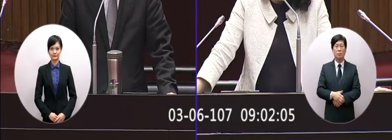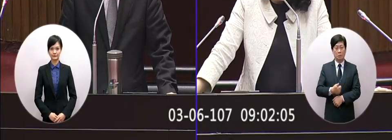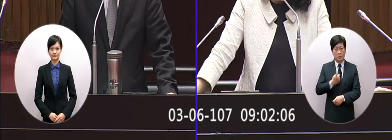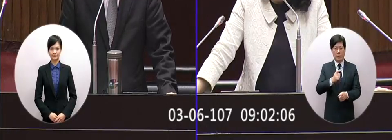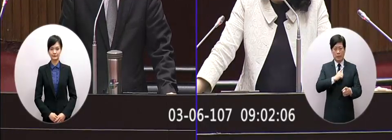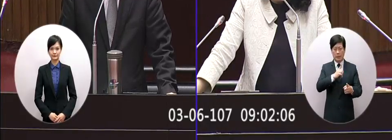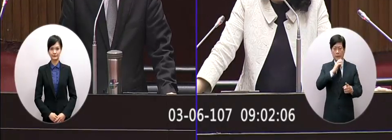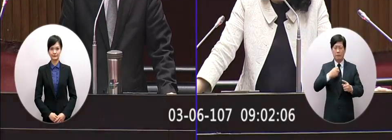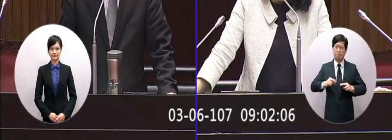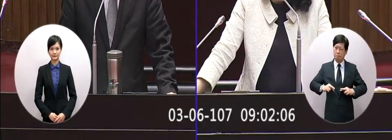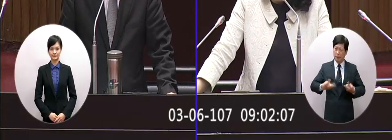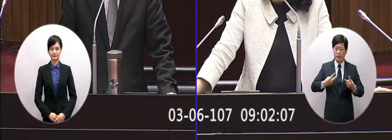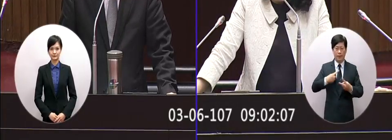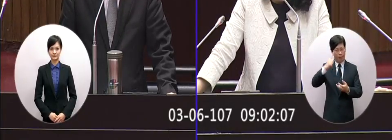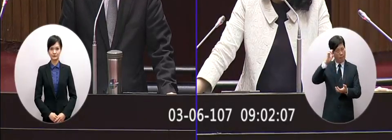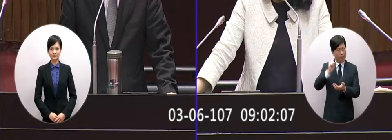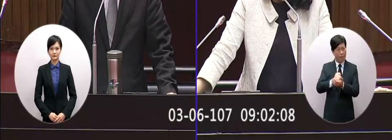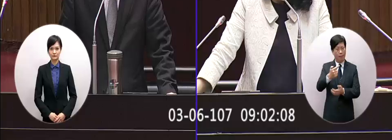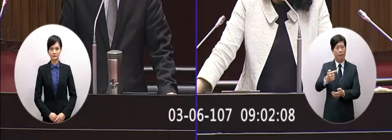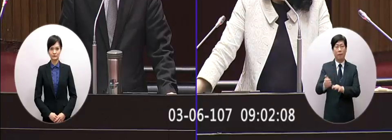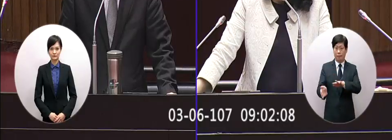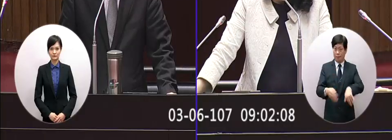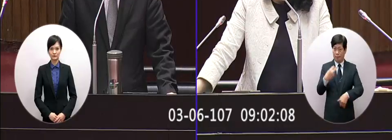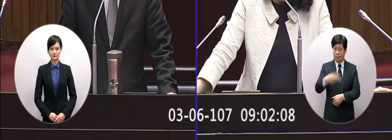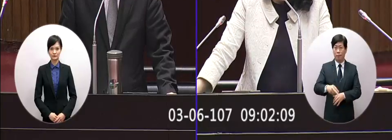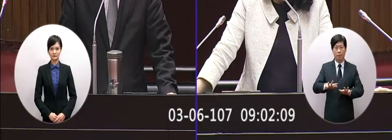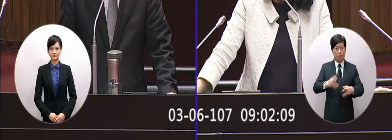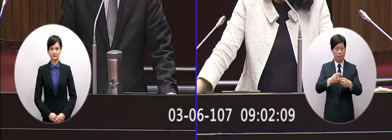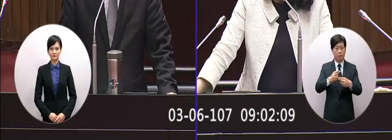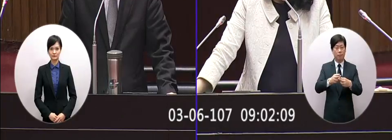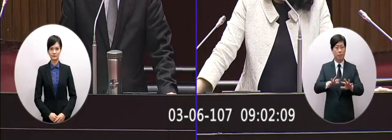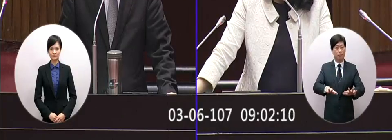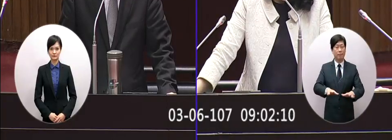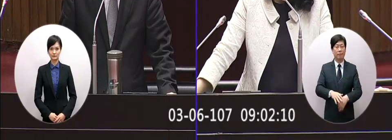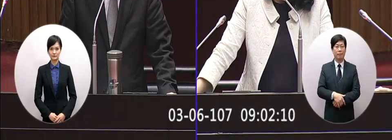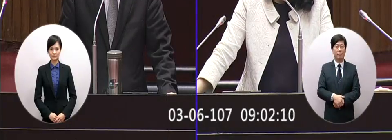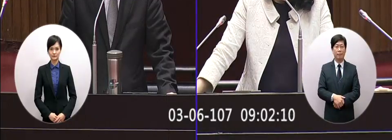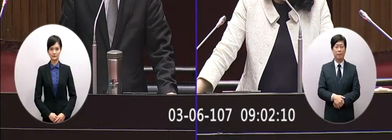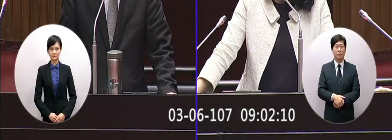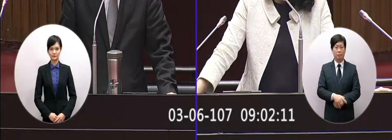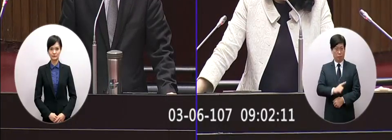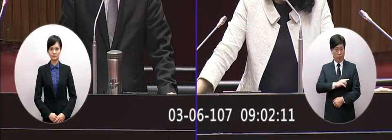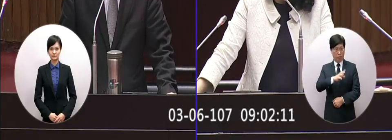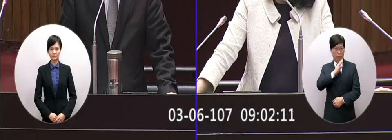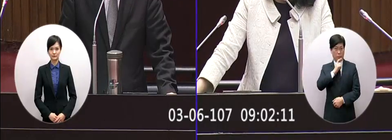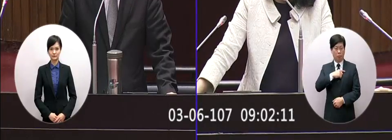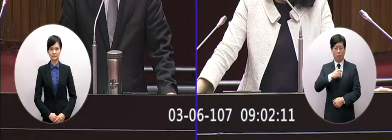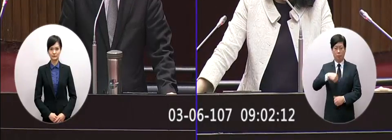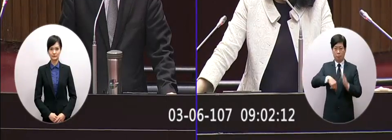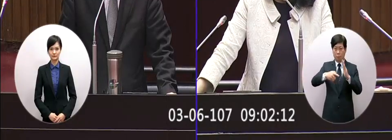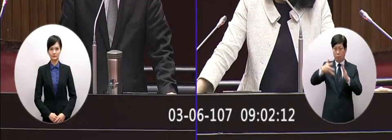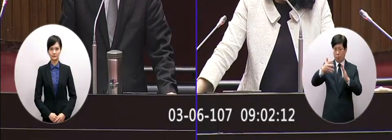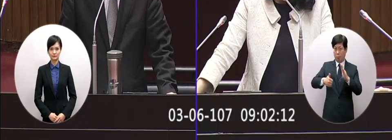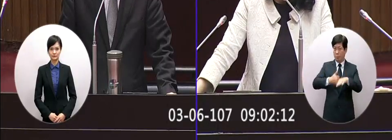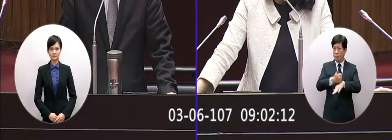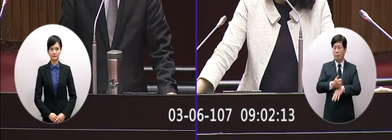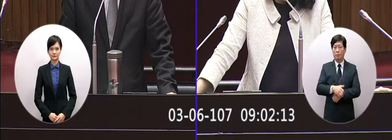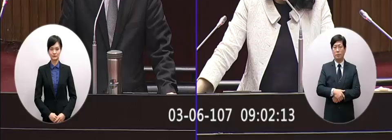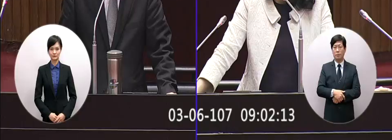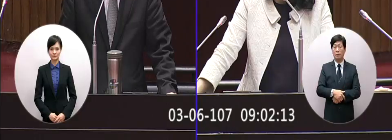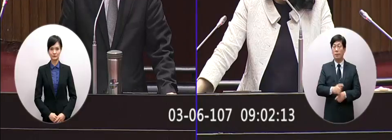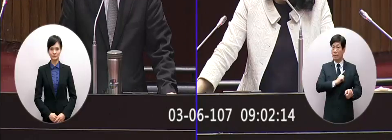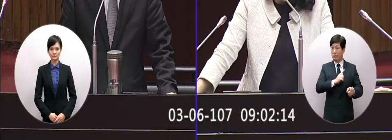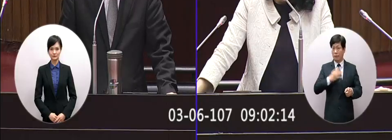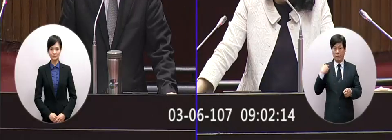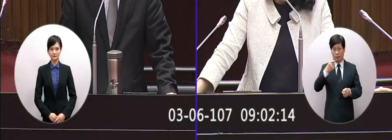这个痛彻心扉刻骨铭心以外，相信这一次您身为桂园魏院长，您以台南